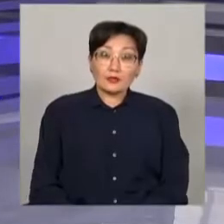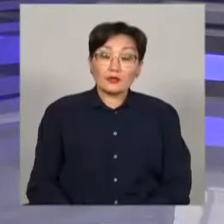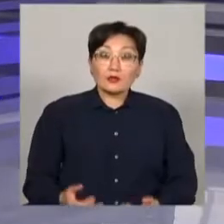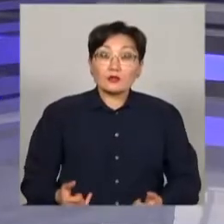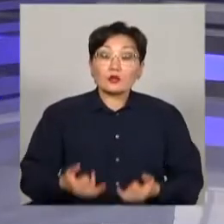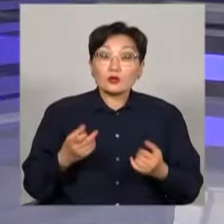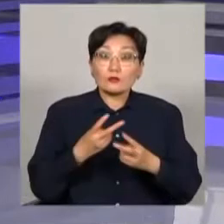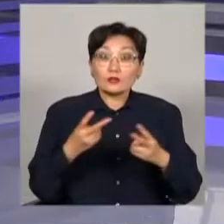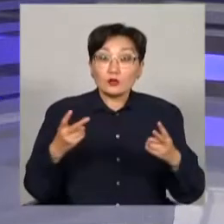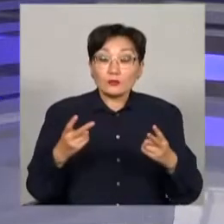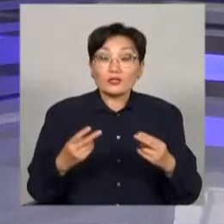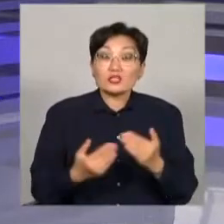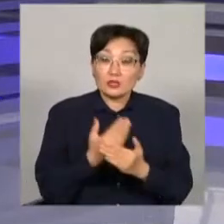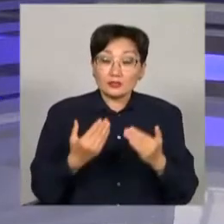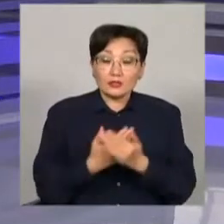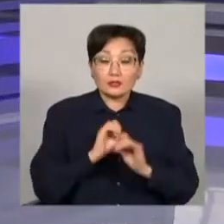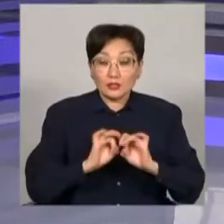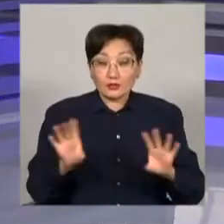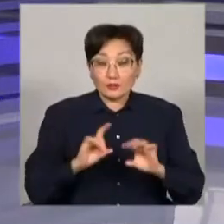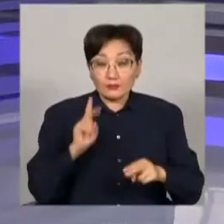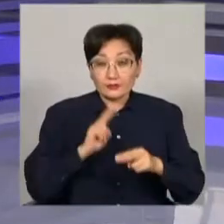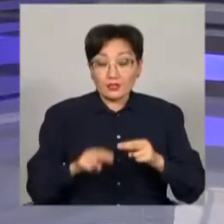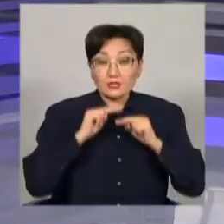Құрметті көрермен, жұмада келіп түскен жаңалық рет осындай